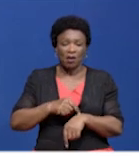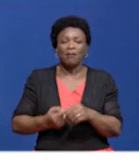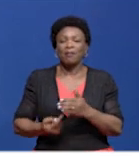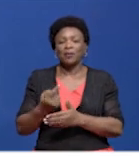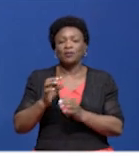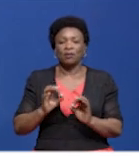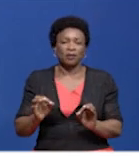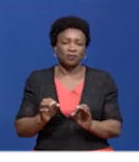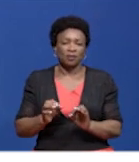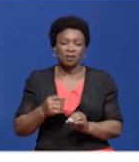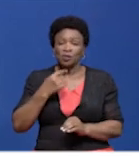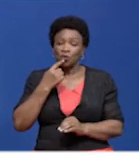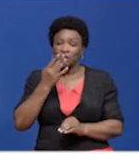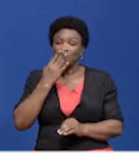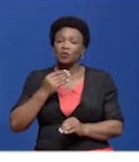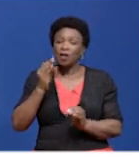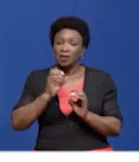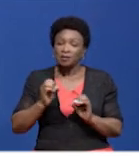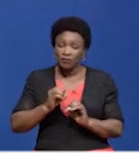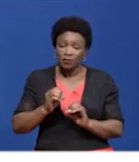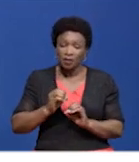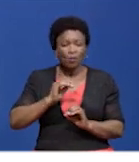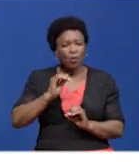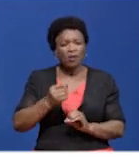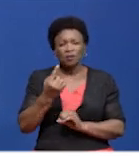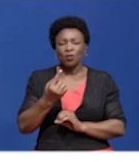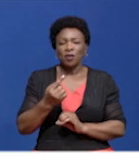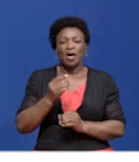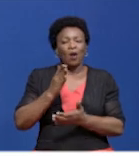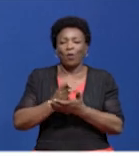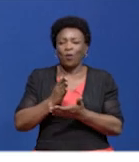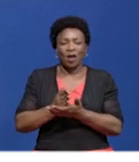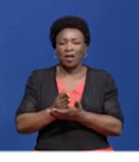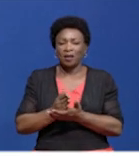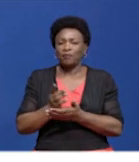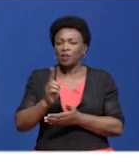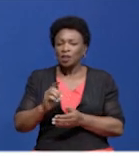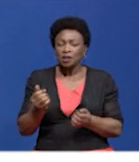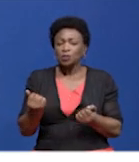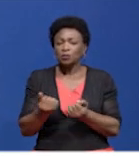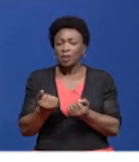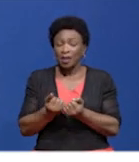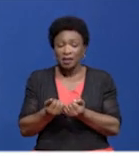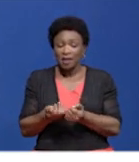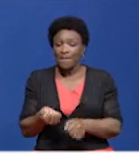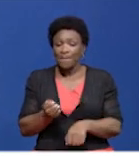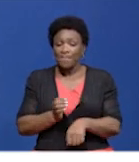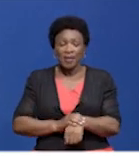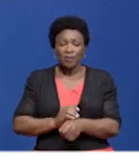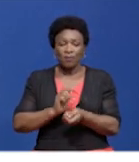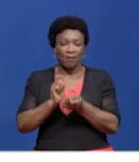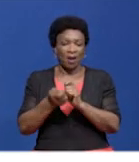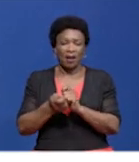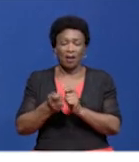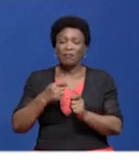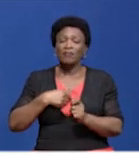mato kwa h tuna sukari haa kwa mwezi iwe ni mwezi kweli mtu anwe akat mbu mbala za kv mimi